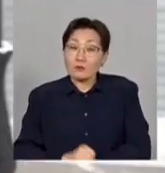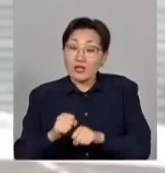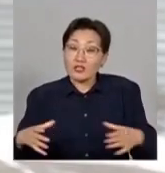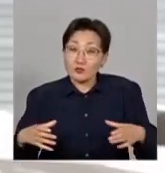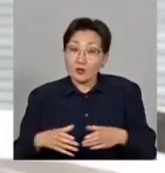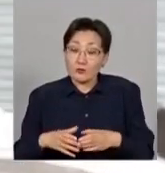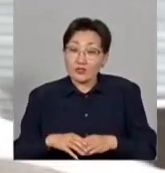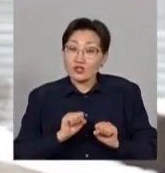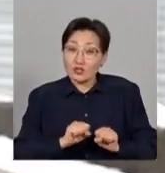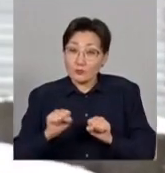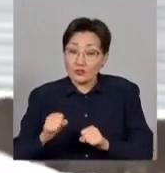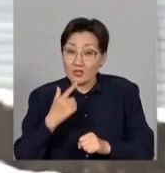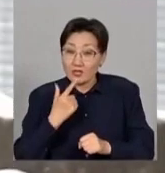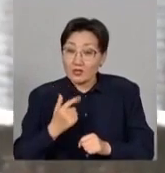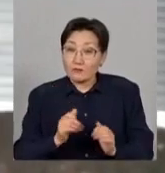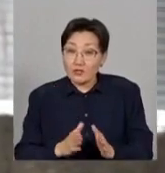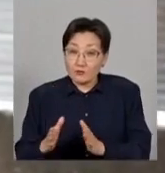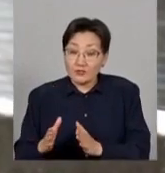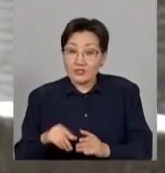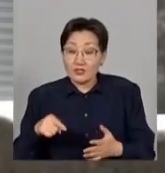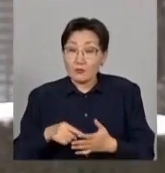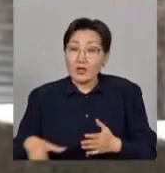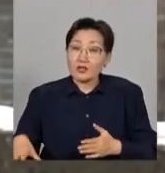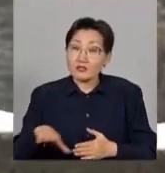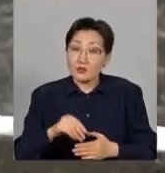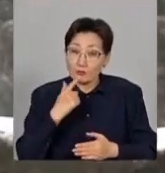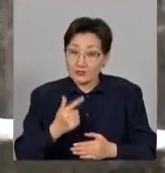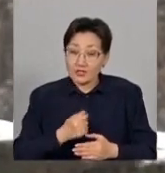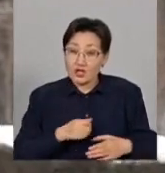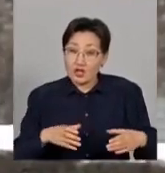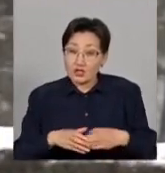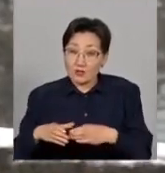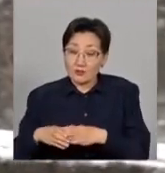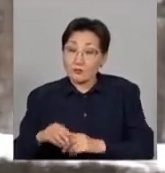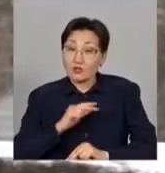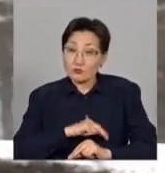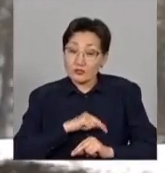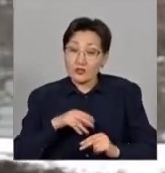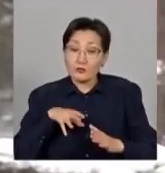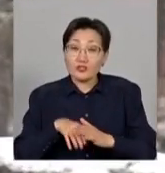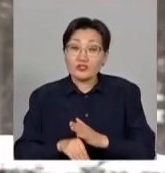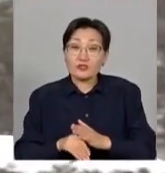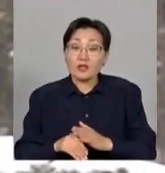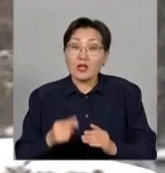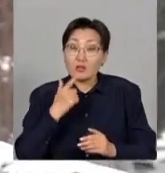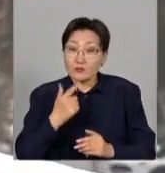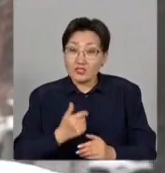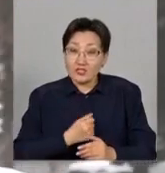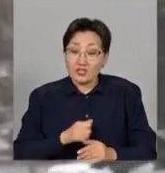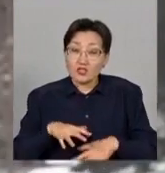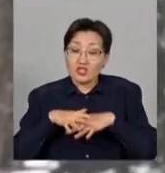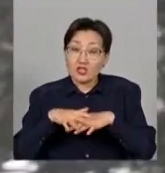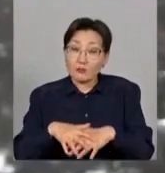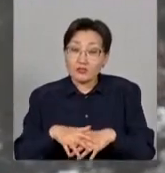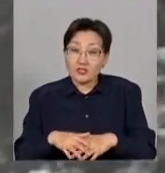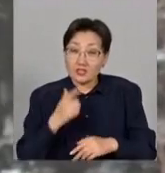топтың бетін қайтарып, тәртіп орнату үшін қаланың барлық әскери жасақтары жұмылдырылды. Оның ішінде десанттық